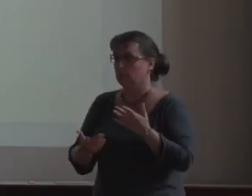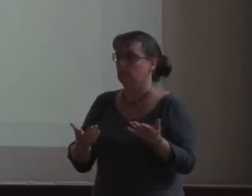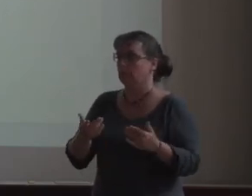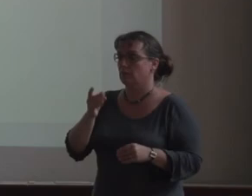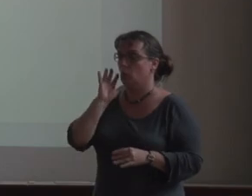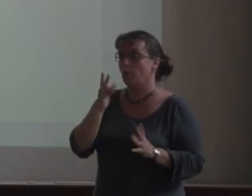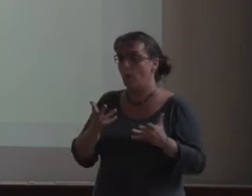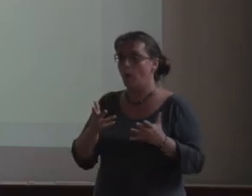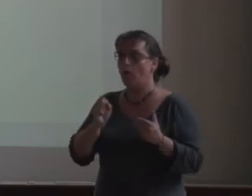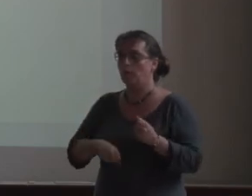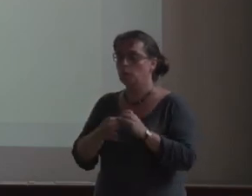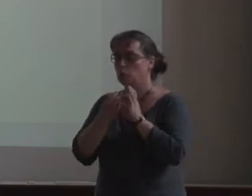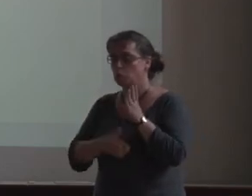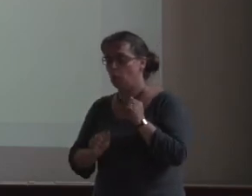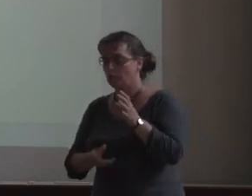mettre des threads.